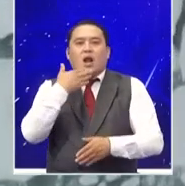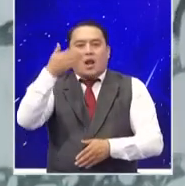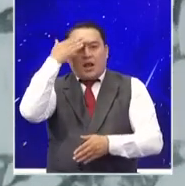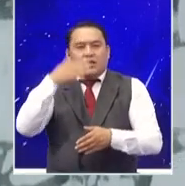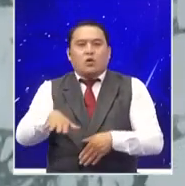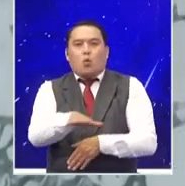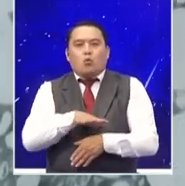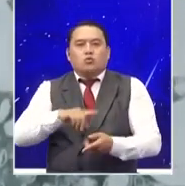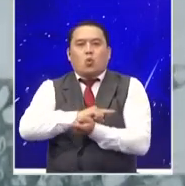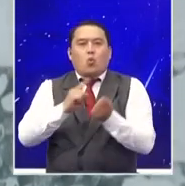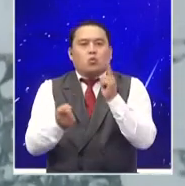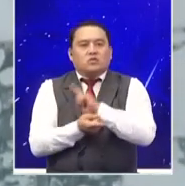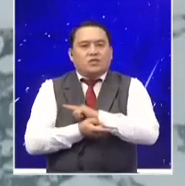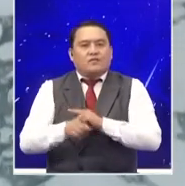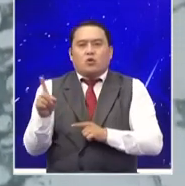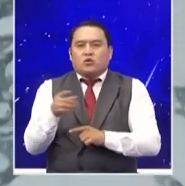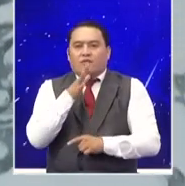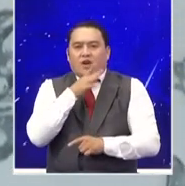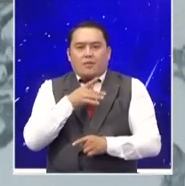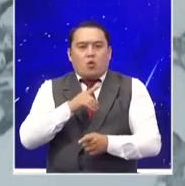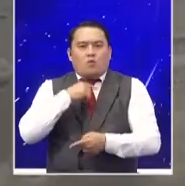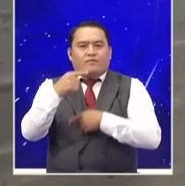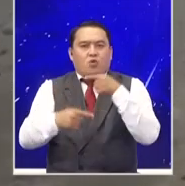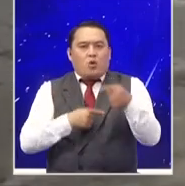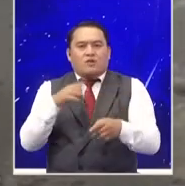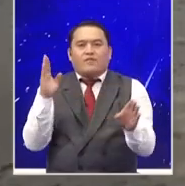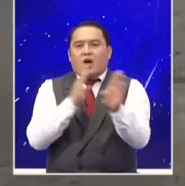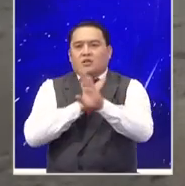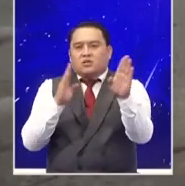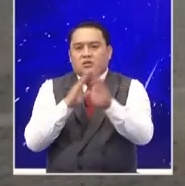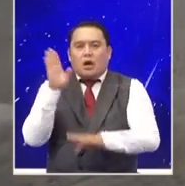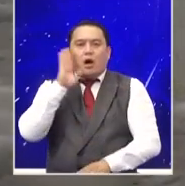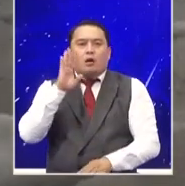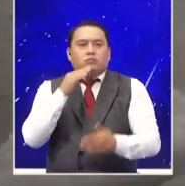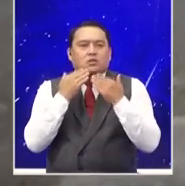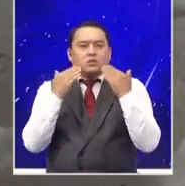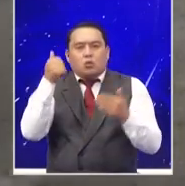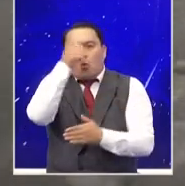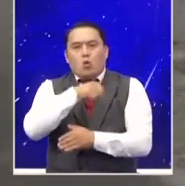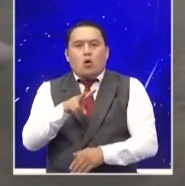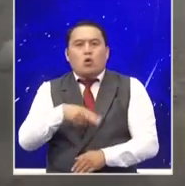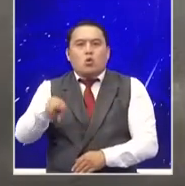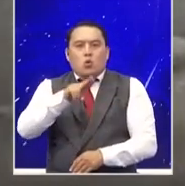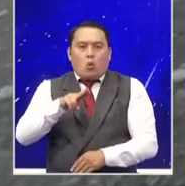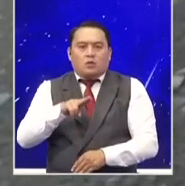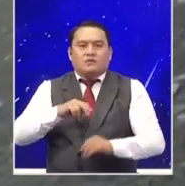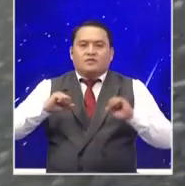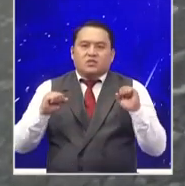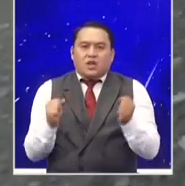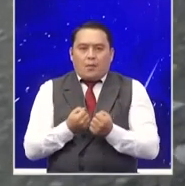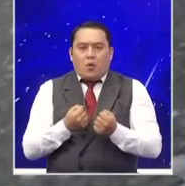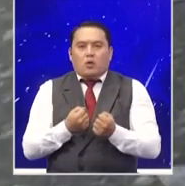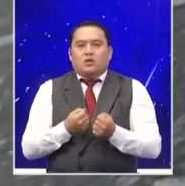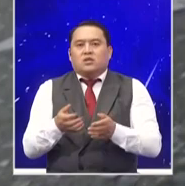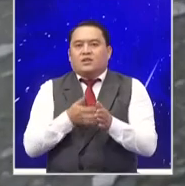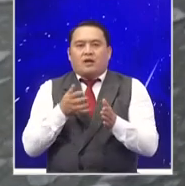изменение площади ледников вписывается в сезонный круговорот воды в природе. Но в последние годы увеличение ледового покрова в зимний период